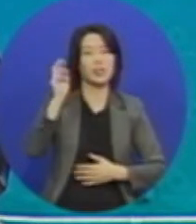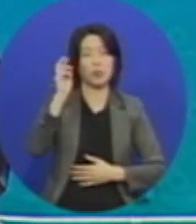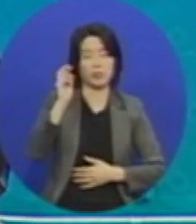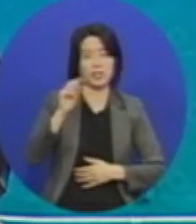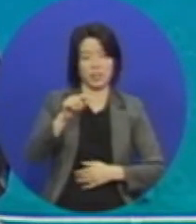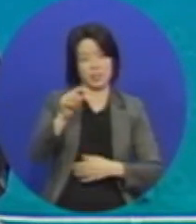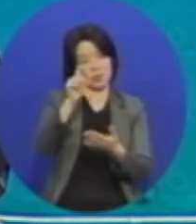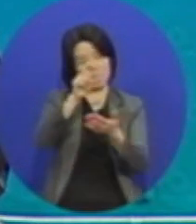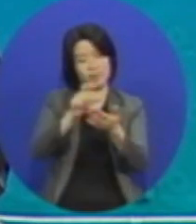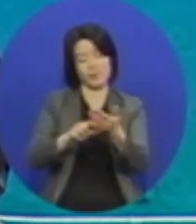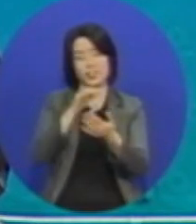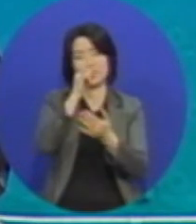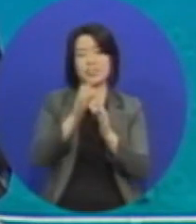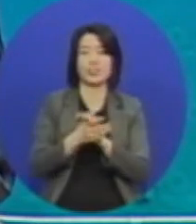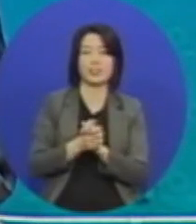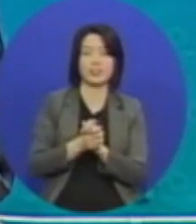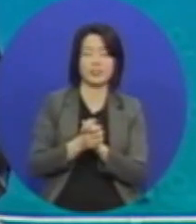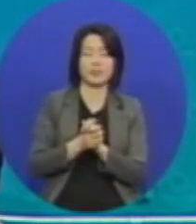쓰셨어요